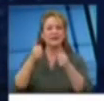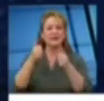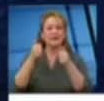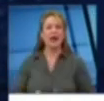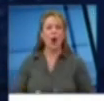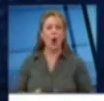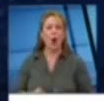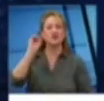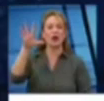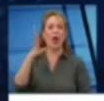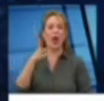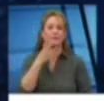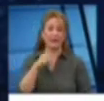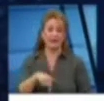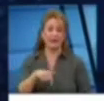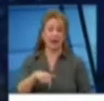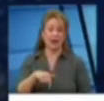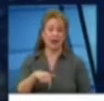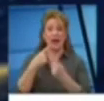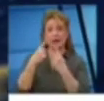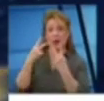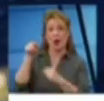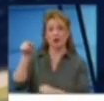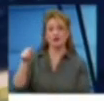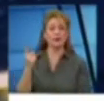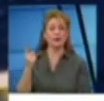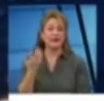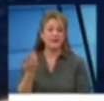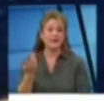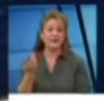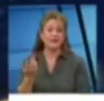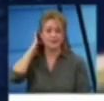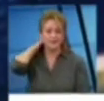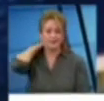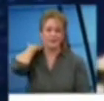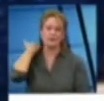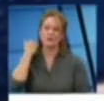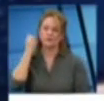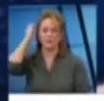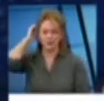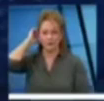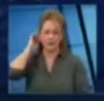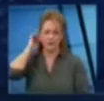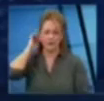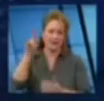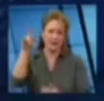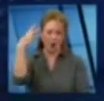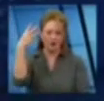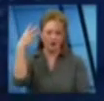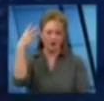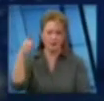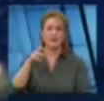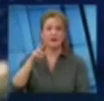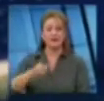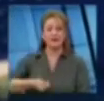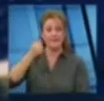מטעם ישראל לדיאלוג הקריטי הגורלי הזה, הייתי אומר? יש לך שר... בוושינגטון. כן, שר ביטחון לאומי זה בן